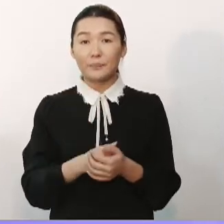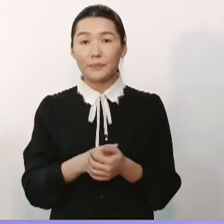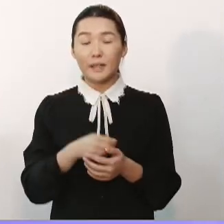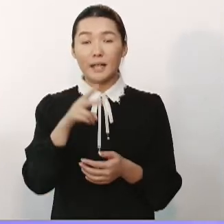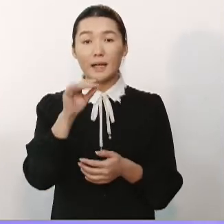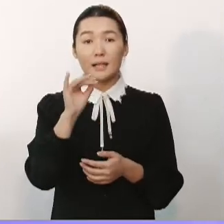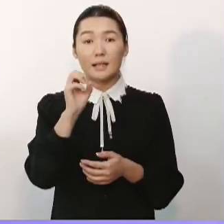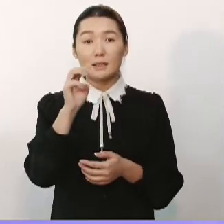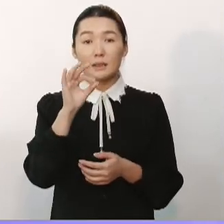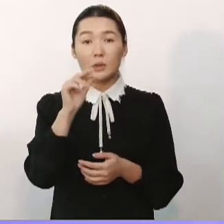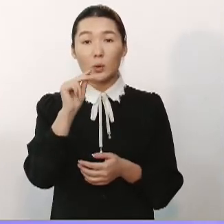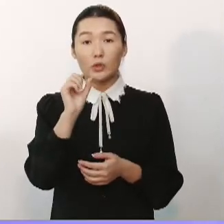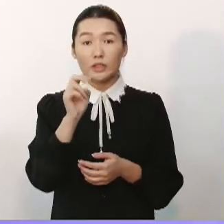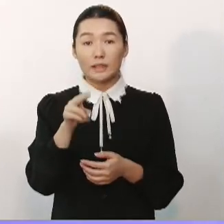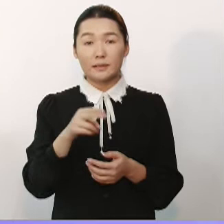листочек,